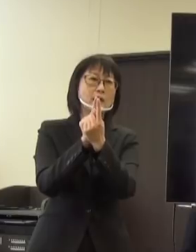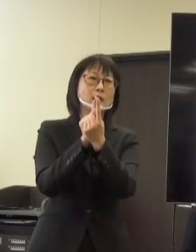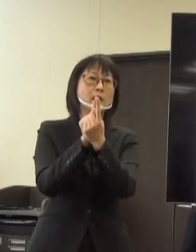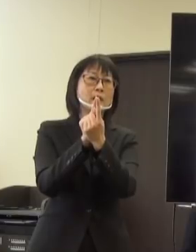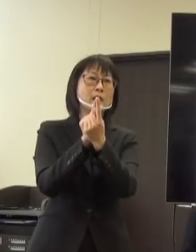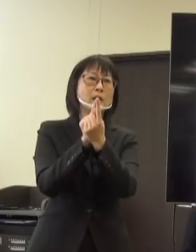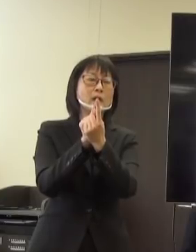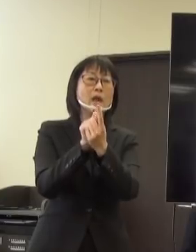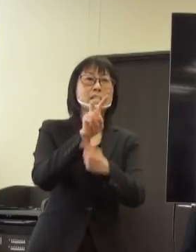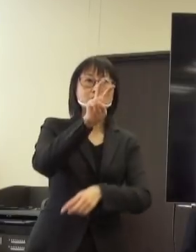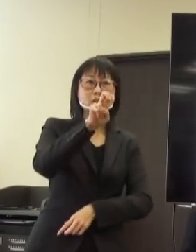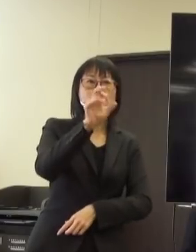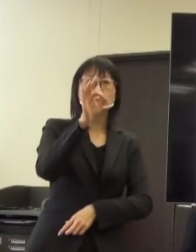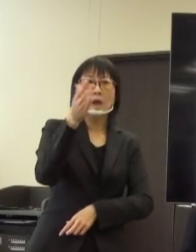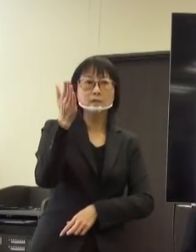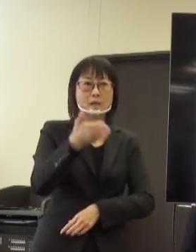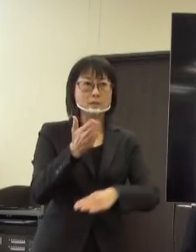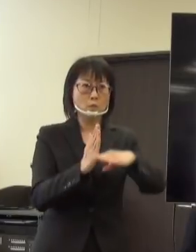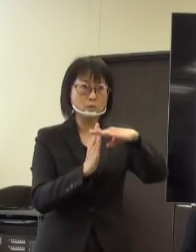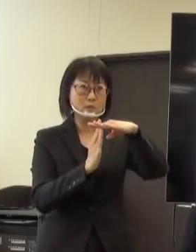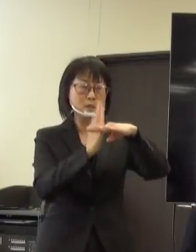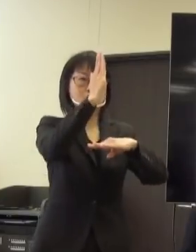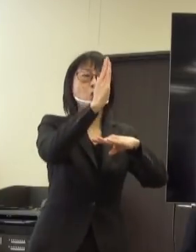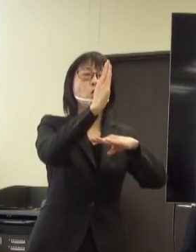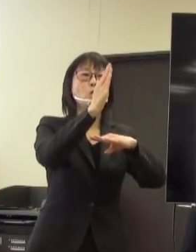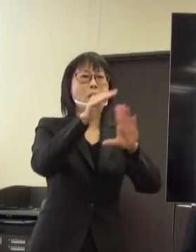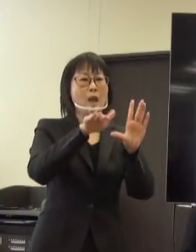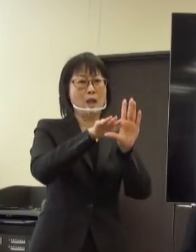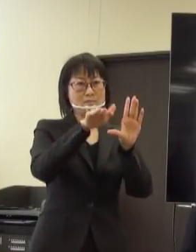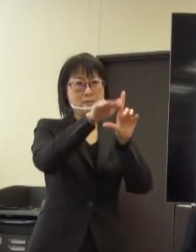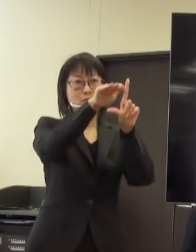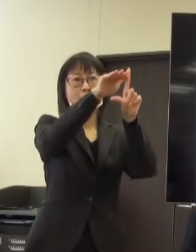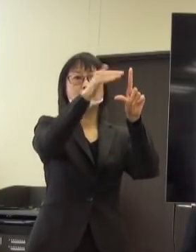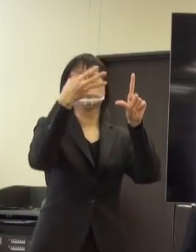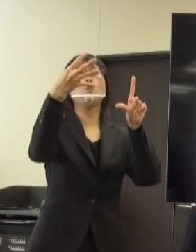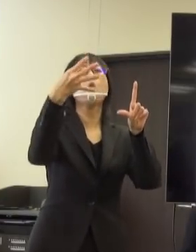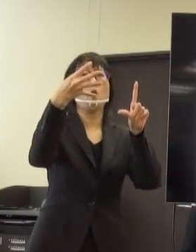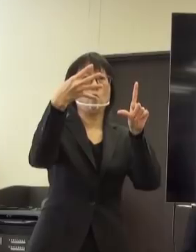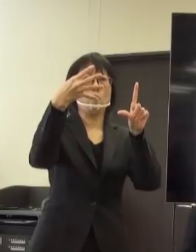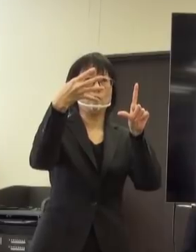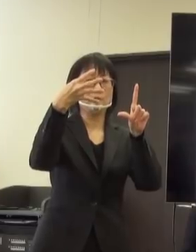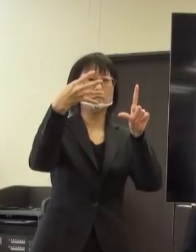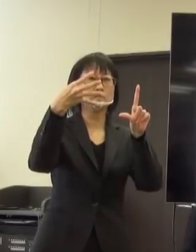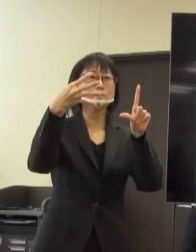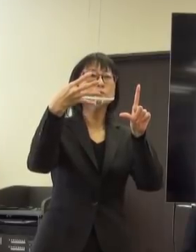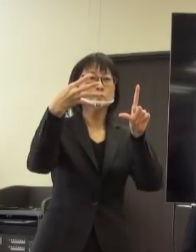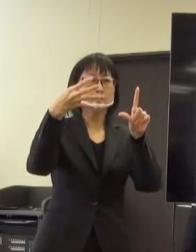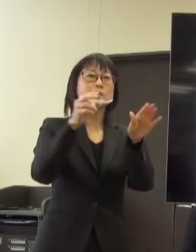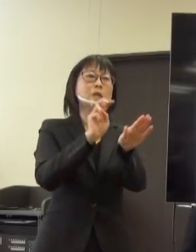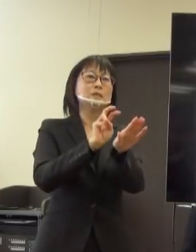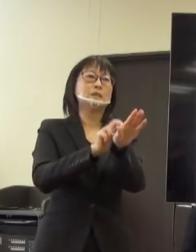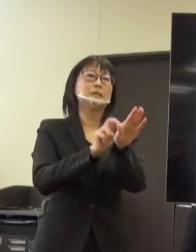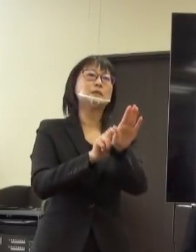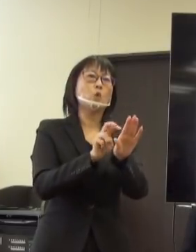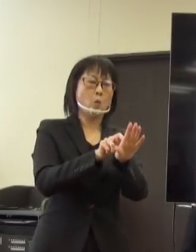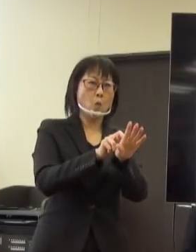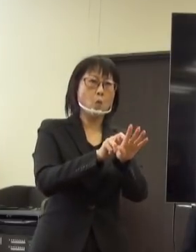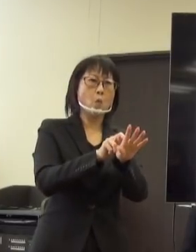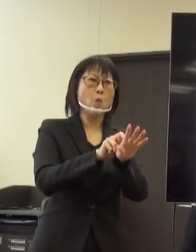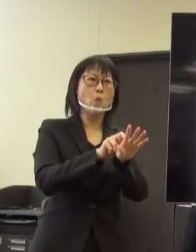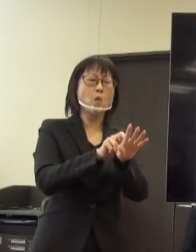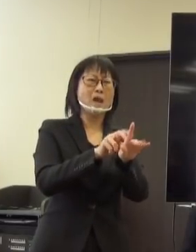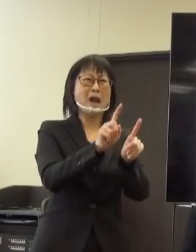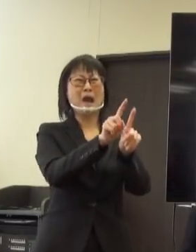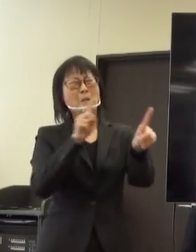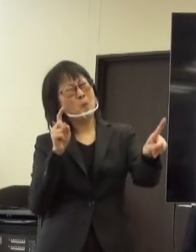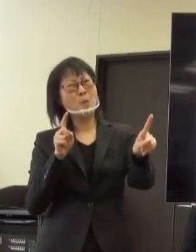るんです。ステージ4というのはもう医療状況が崩壊していると言ってもおかしくない